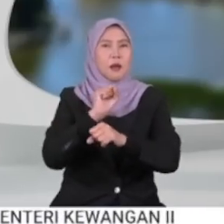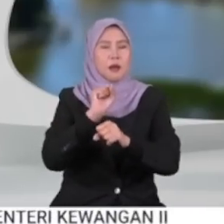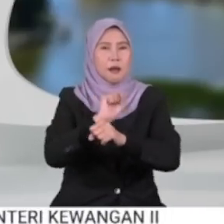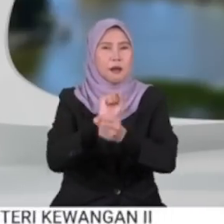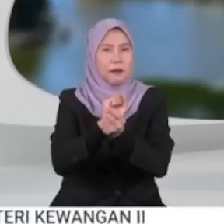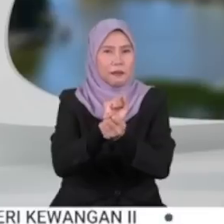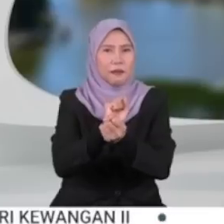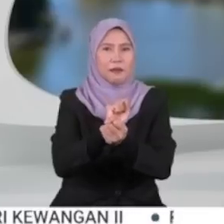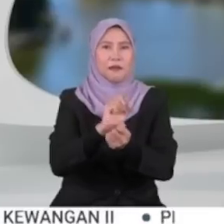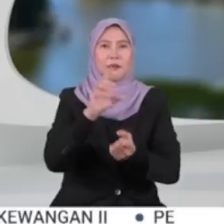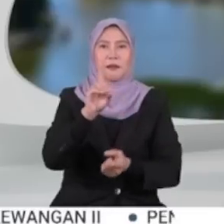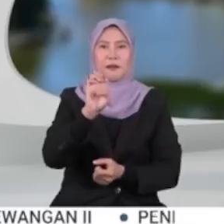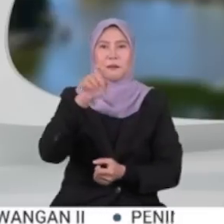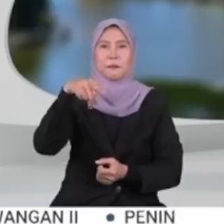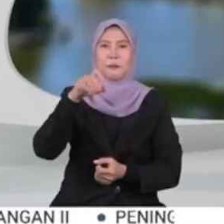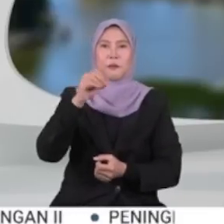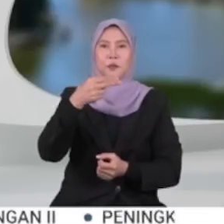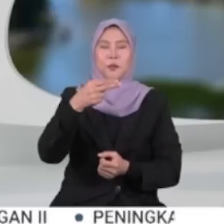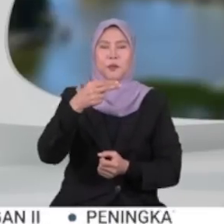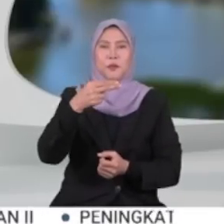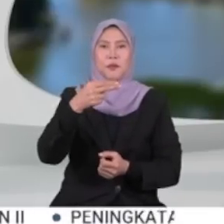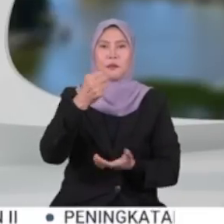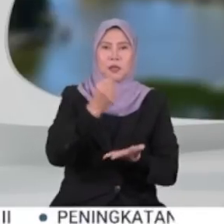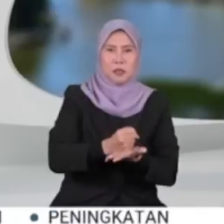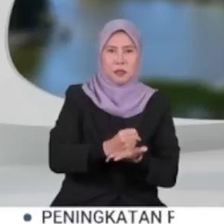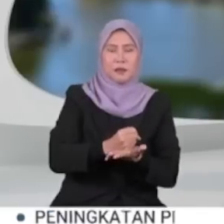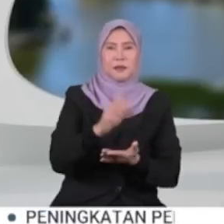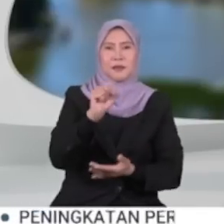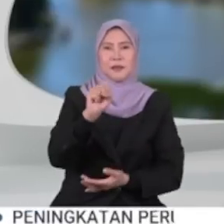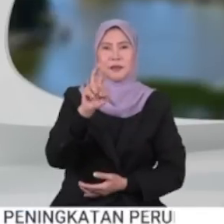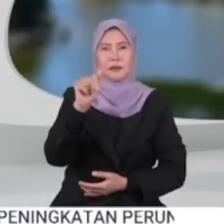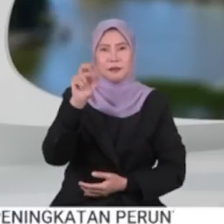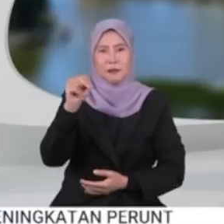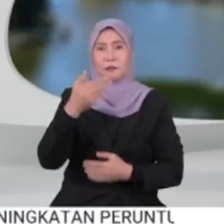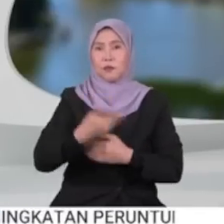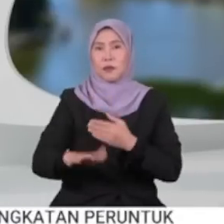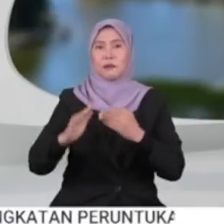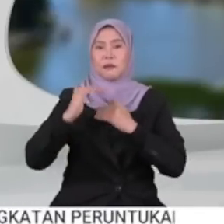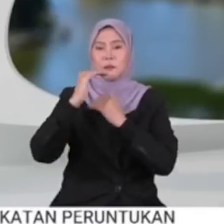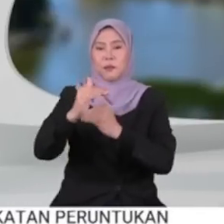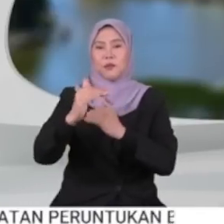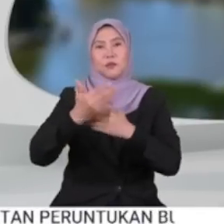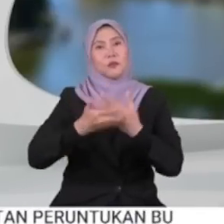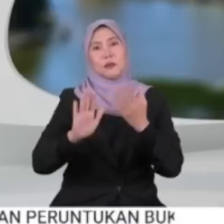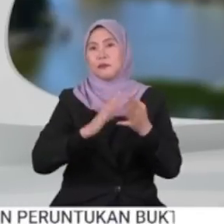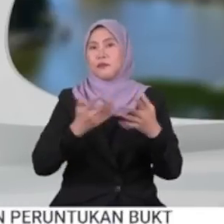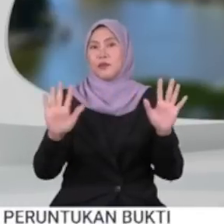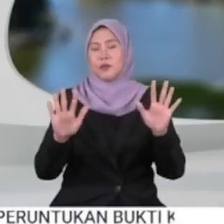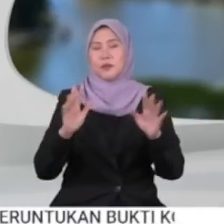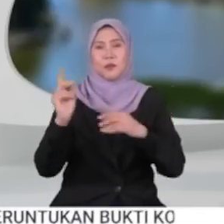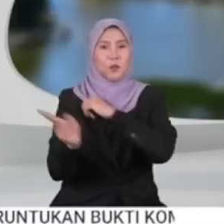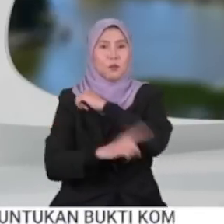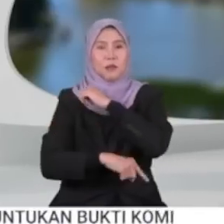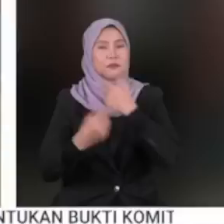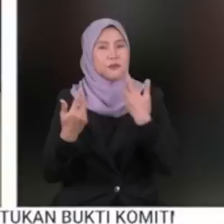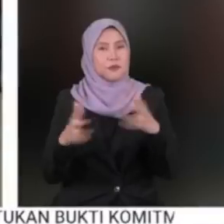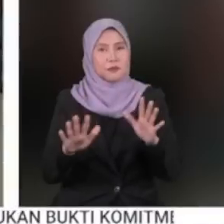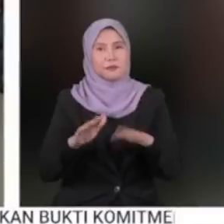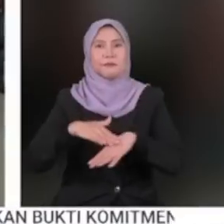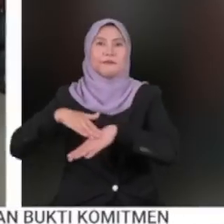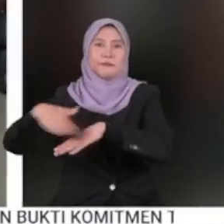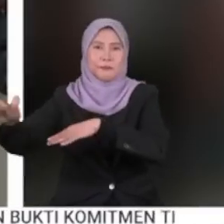di depo imigresen Semuja, Serian yang telah selesai menjalani tempoh tahanan dan hukuman.